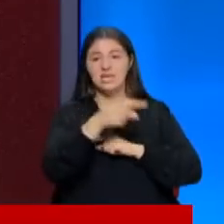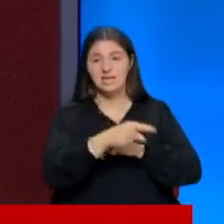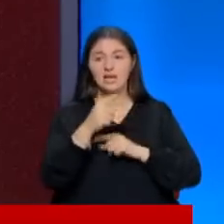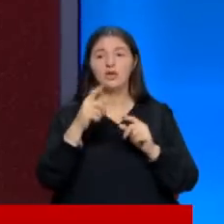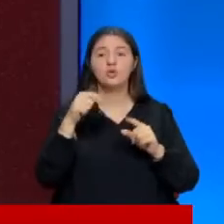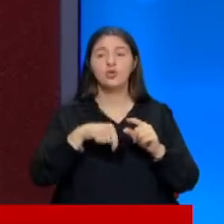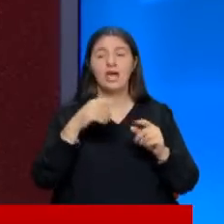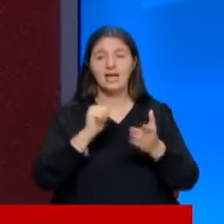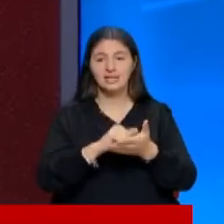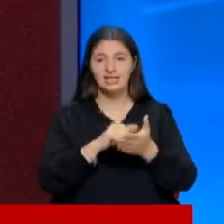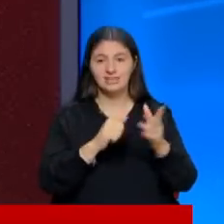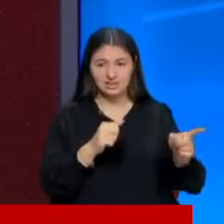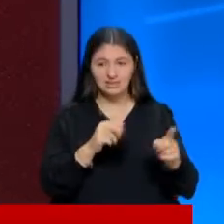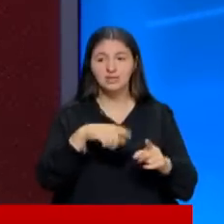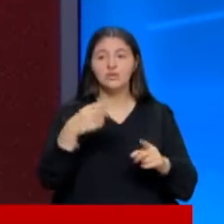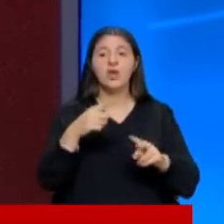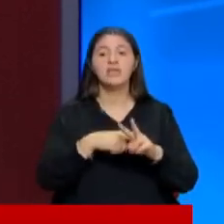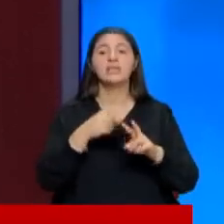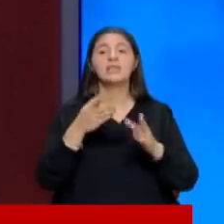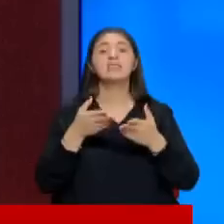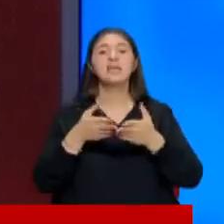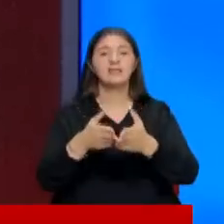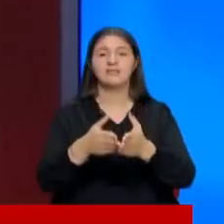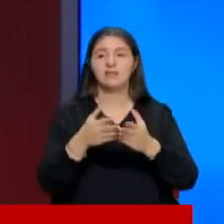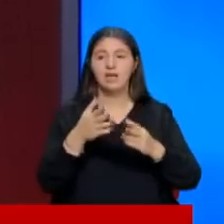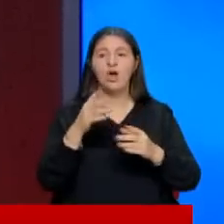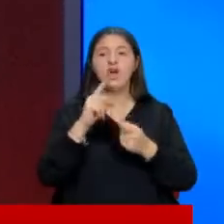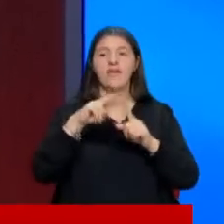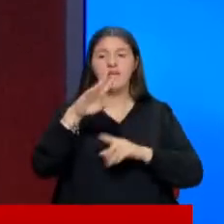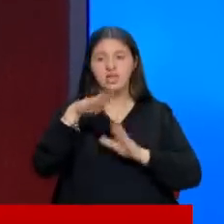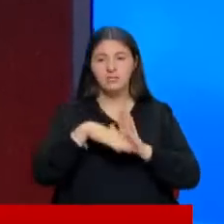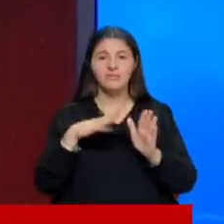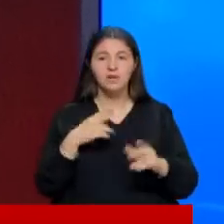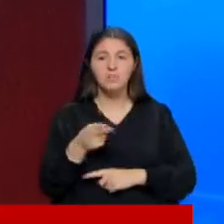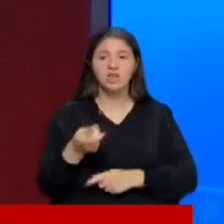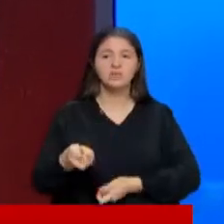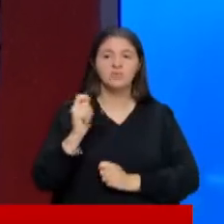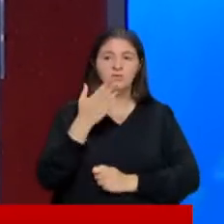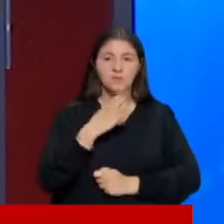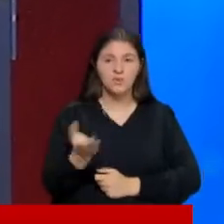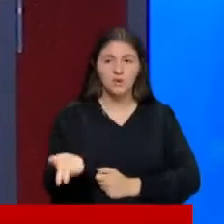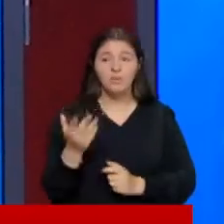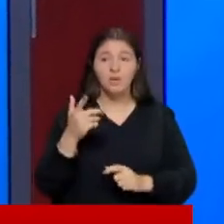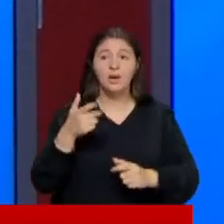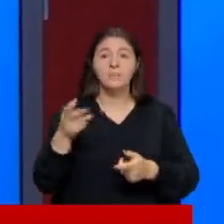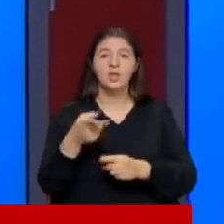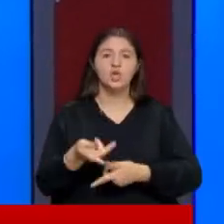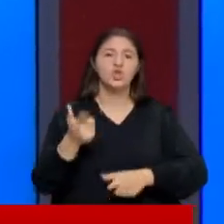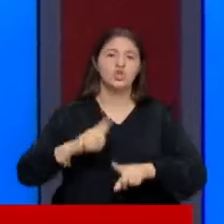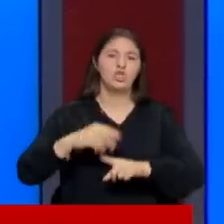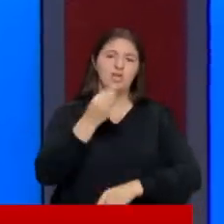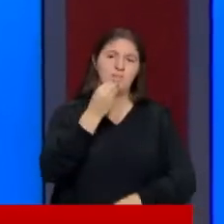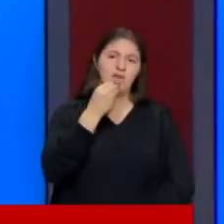sonra yatağa ÖTV indirimi var Balıkçıya yok tabii balık Lüks tüketim olduğu